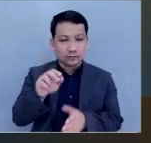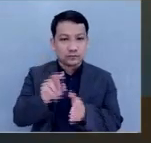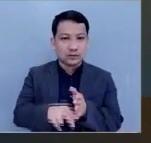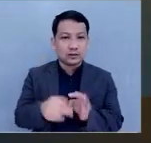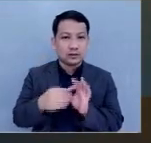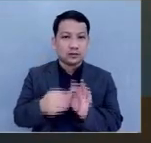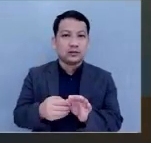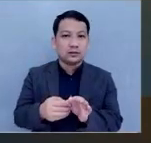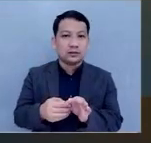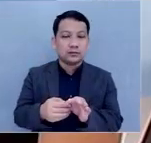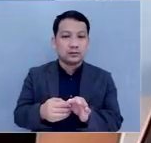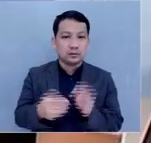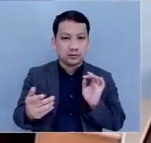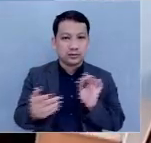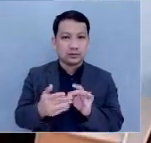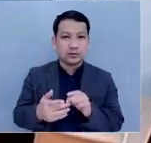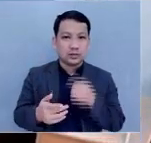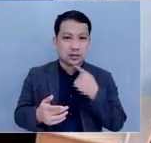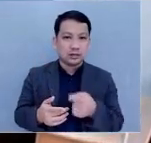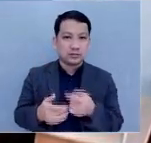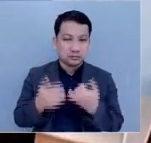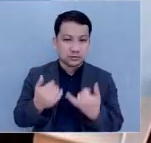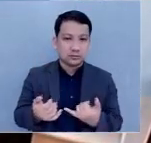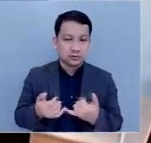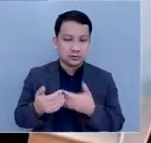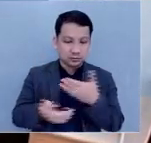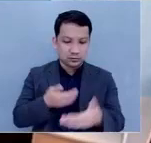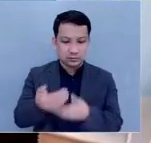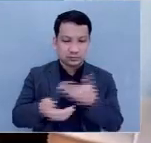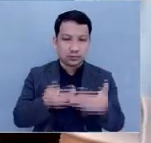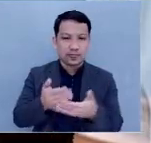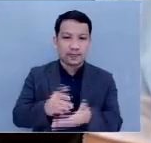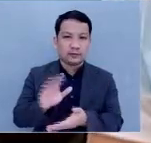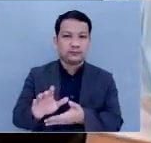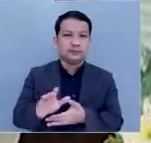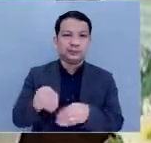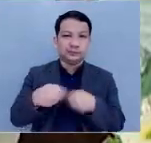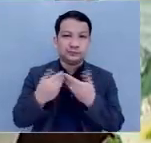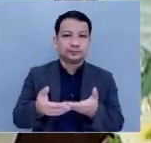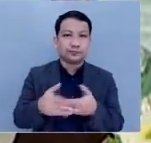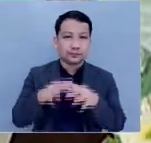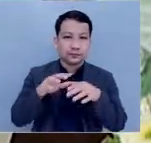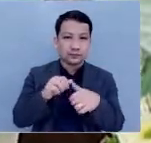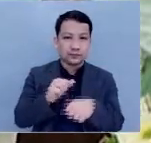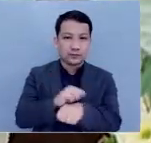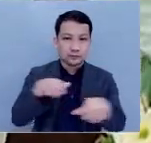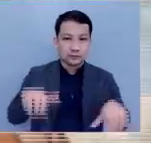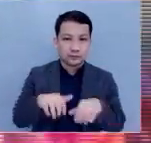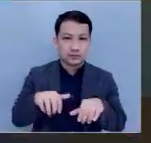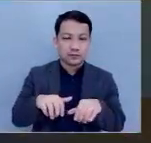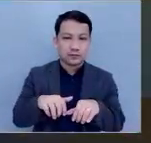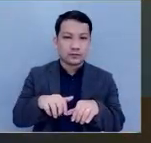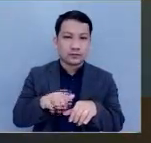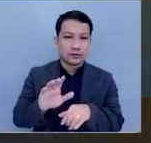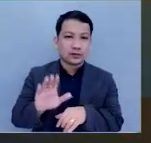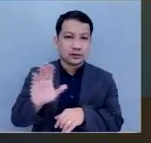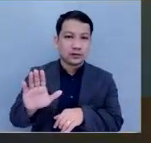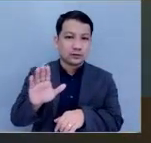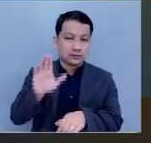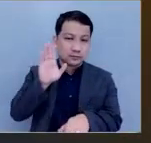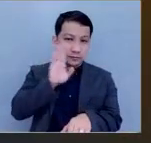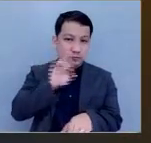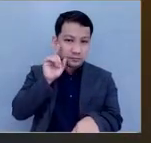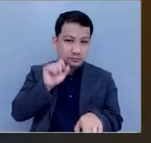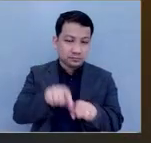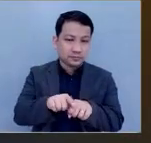Angeline para makiramay. Sa ngayon, nilalakad na ng gobyerno ang pagbibigay ng trabaho sa mga kapatid ni Aguirre.